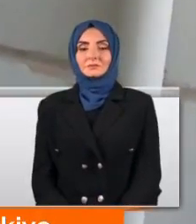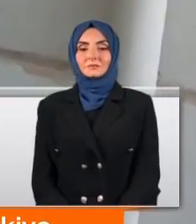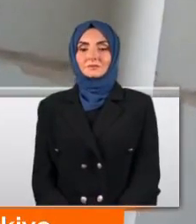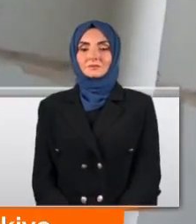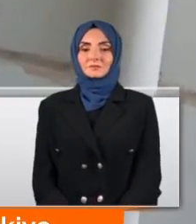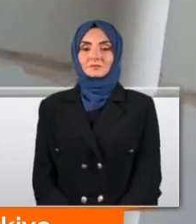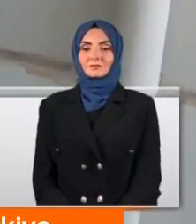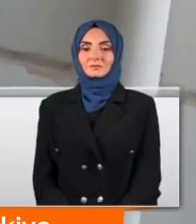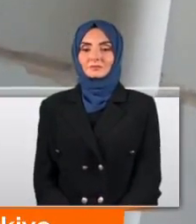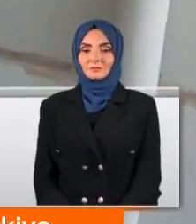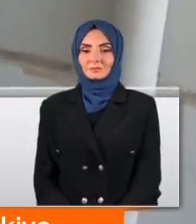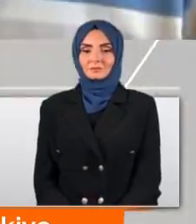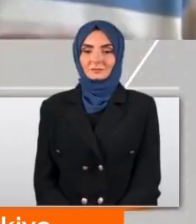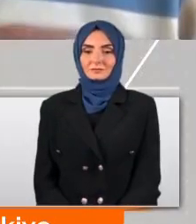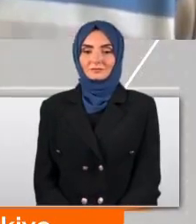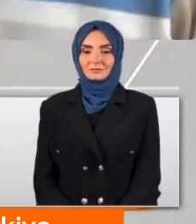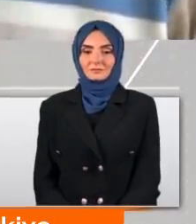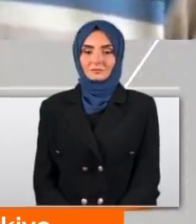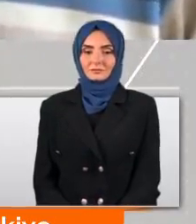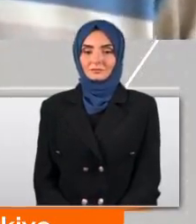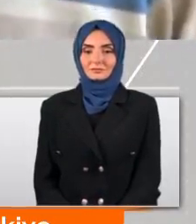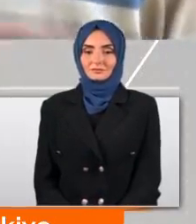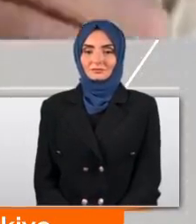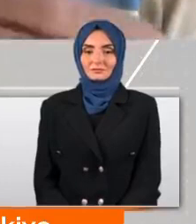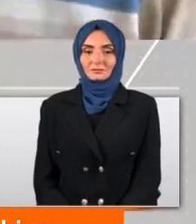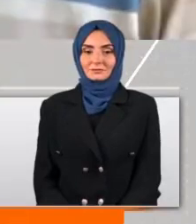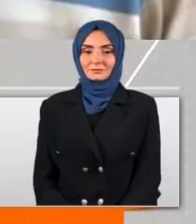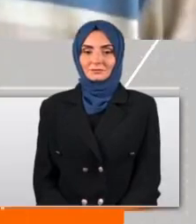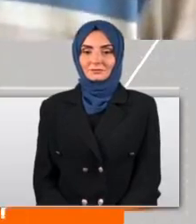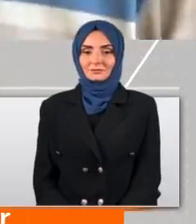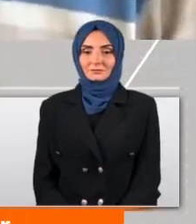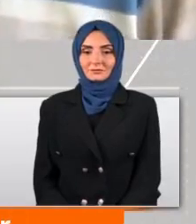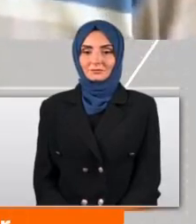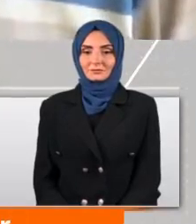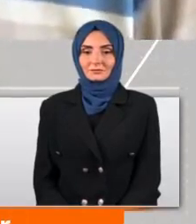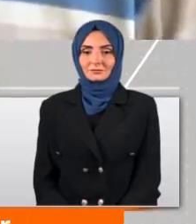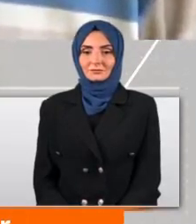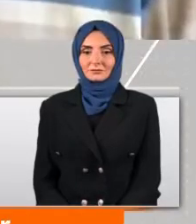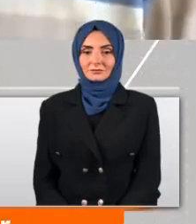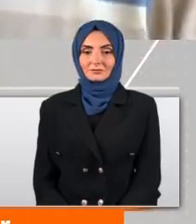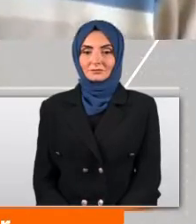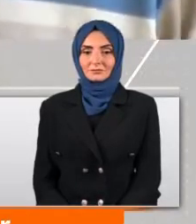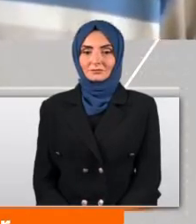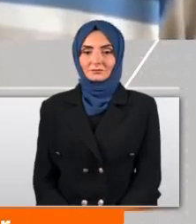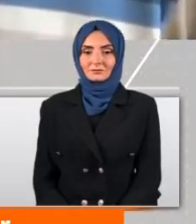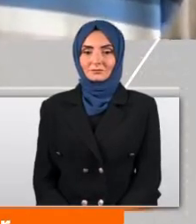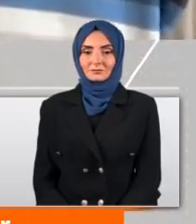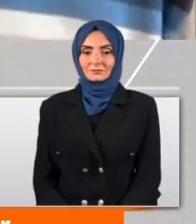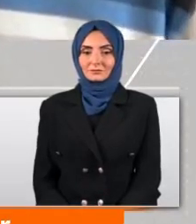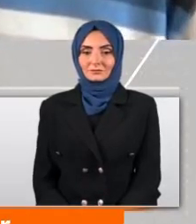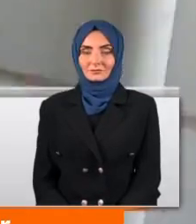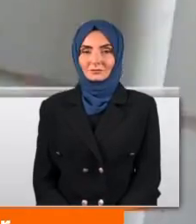benim çocuklarım öğretmenim tayinleri geldiğinde evi boşaltırsın dedim tamam dedi bana bu sene